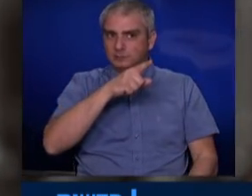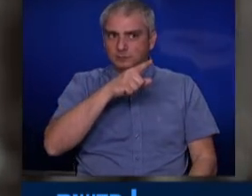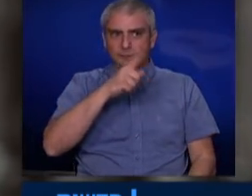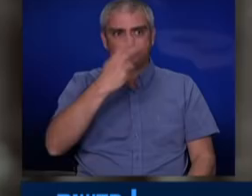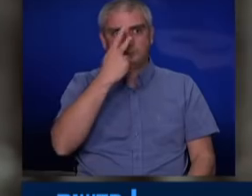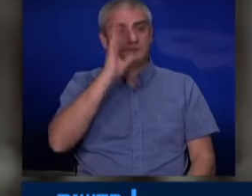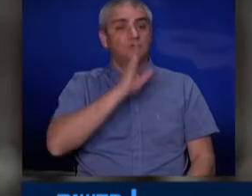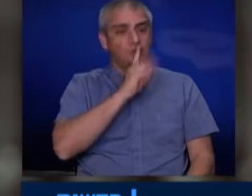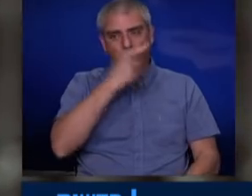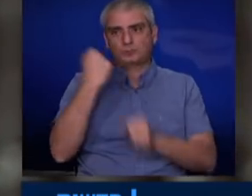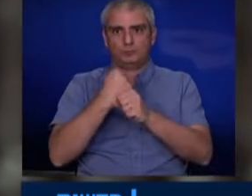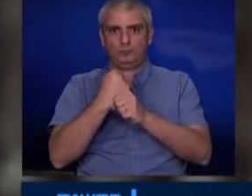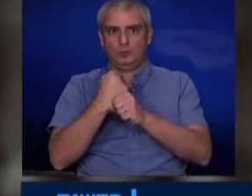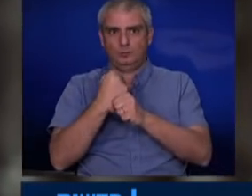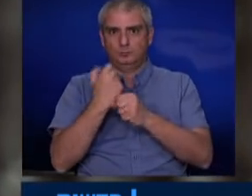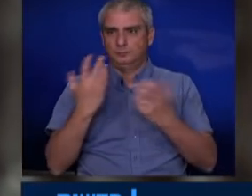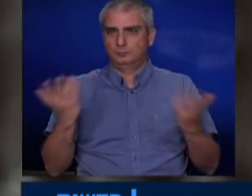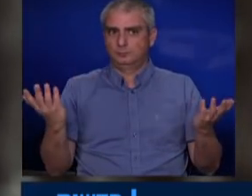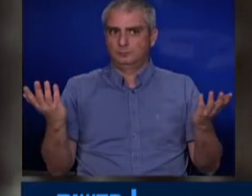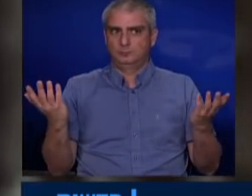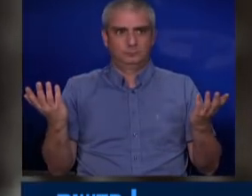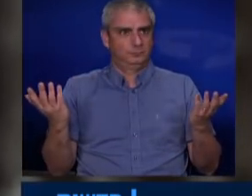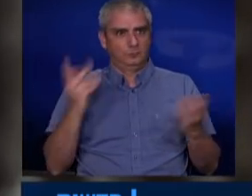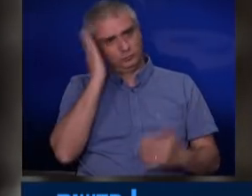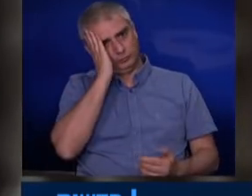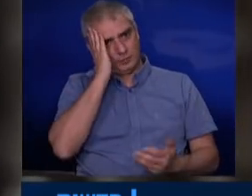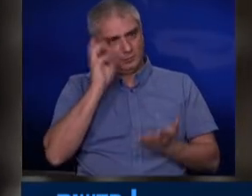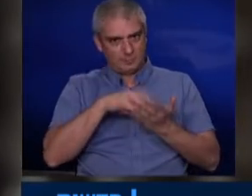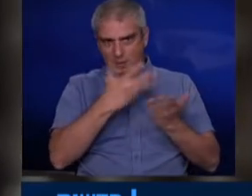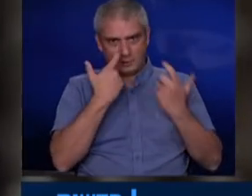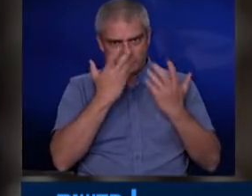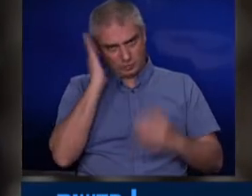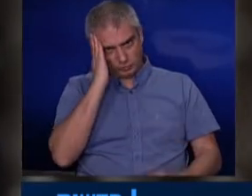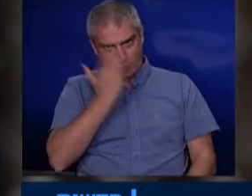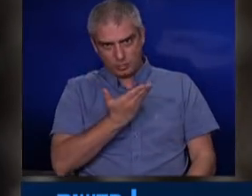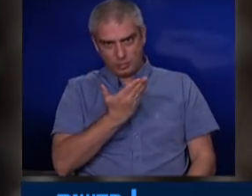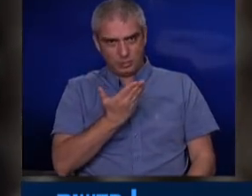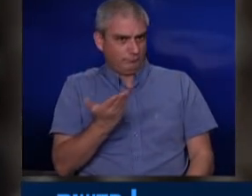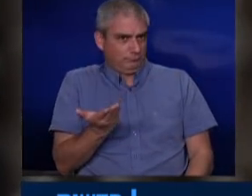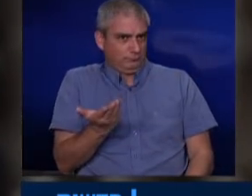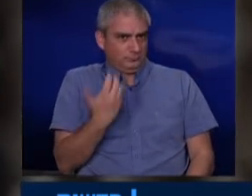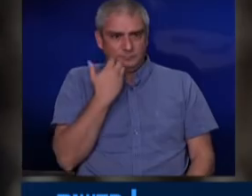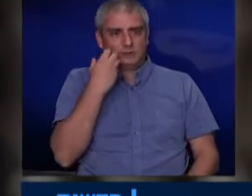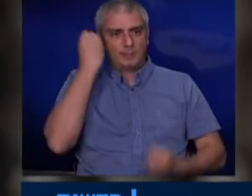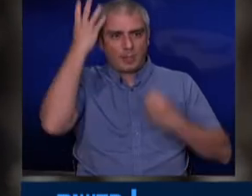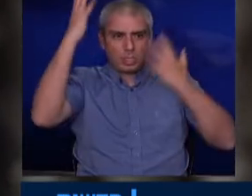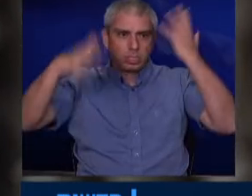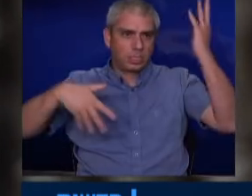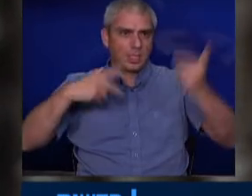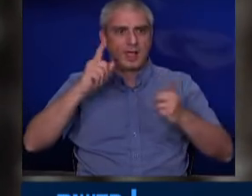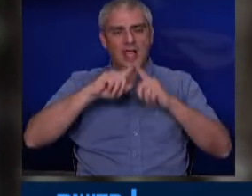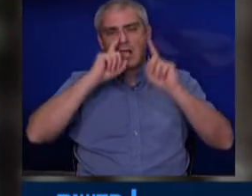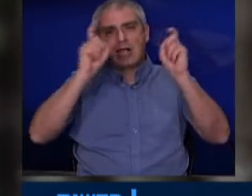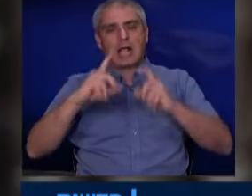רואה שיש בעיה הוא פועל. כנראה שהוא ישן במרכז הבטחה הזה. הם מספרים שם שיזבט על איזשהו